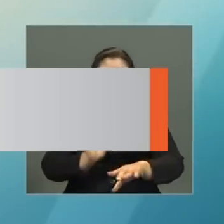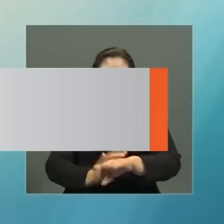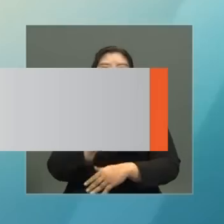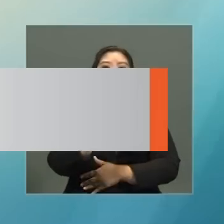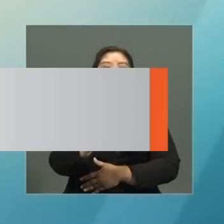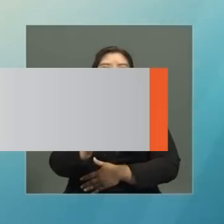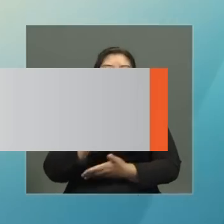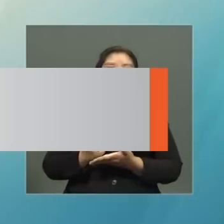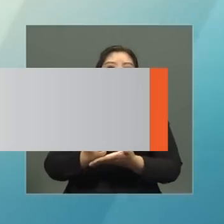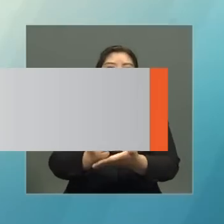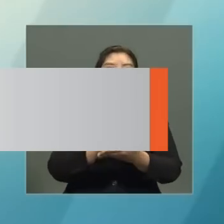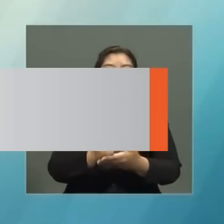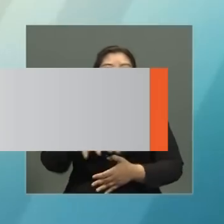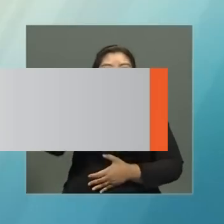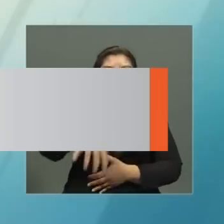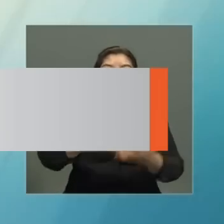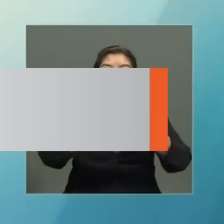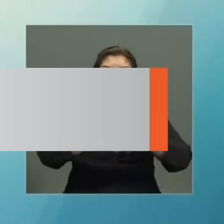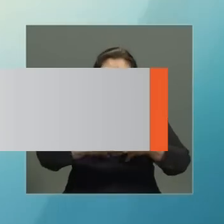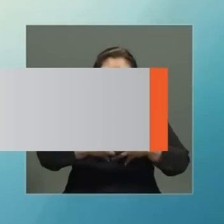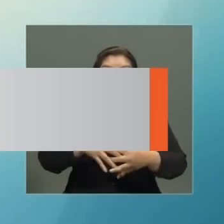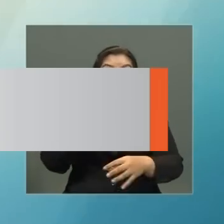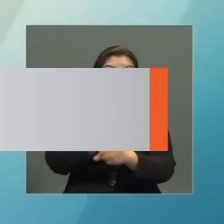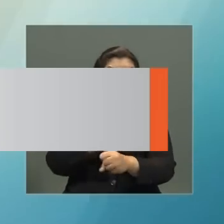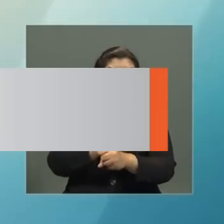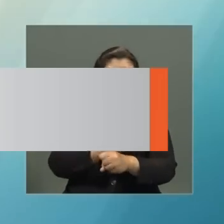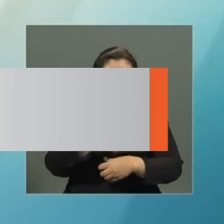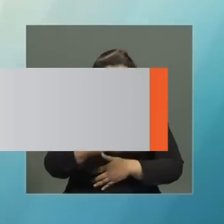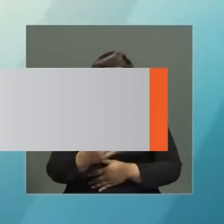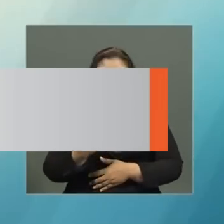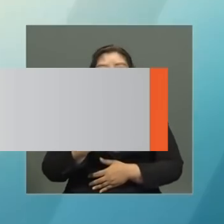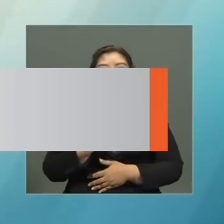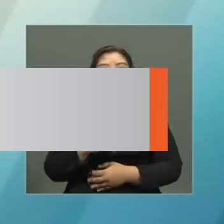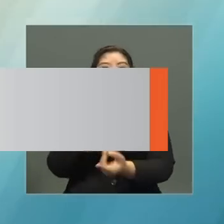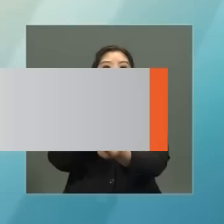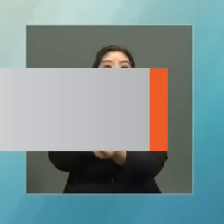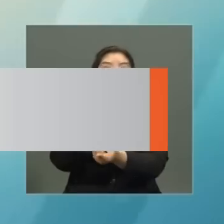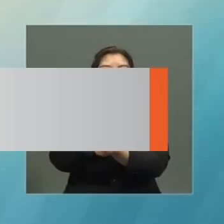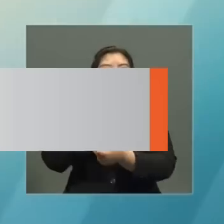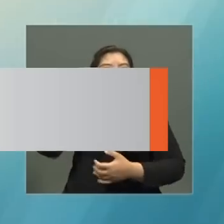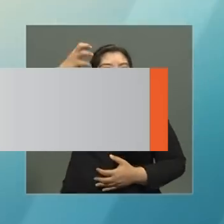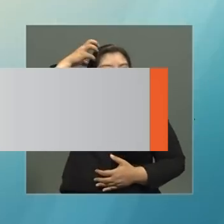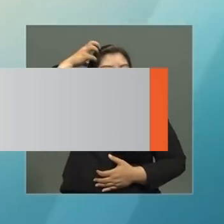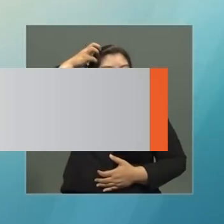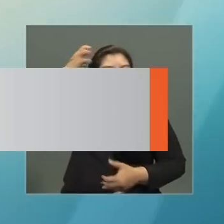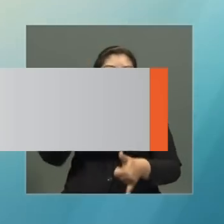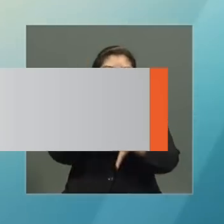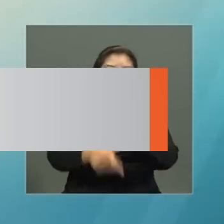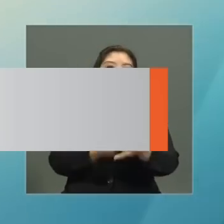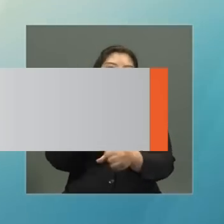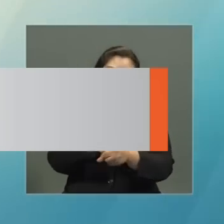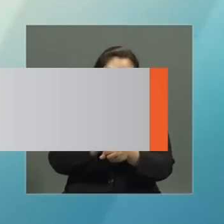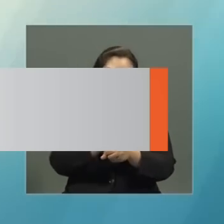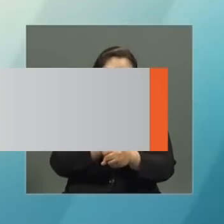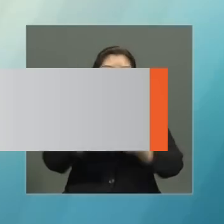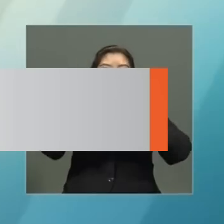ไปหาในโรงงานแล้วก็ไปพบอีกคนหนึ่งเป็นชาวลาวที่อยู่ทำงานอยู่ในร้านคาราโอเกะ